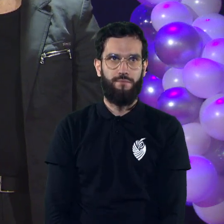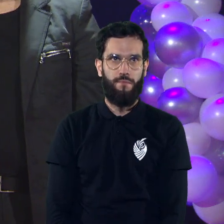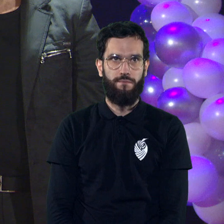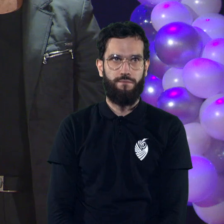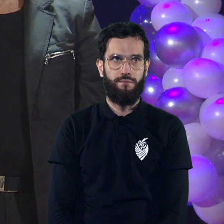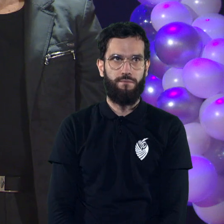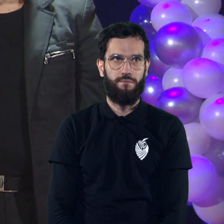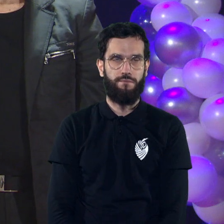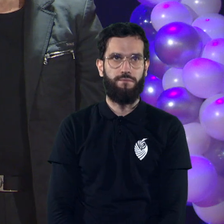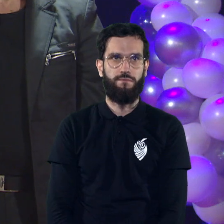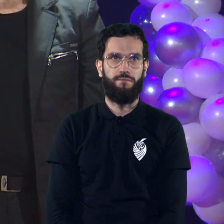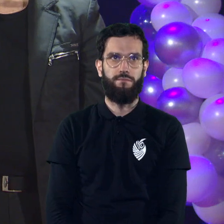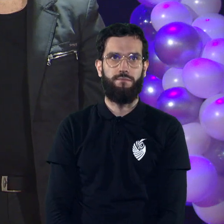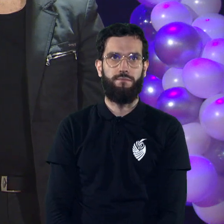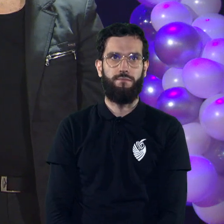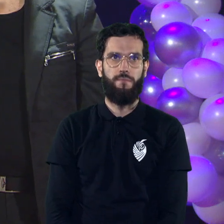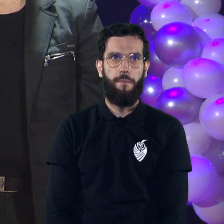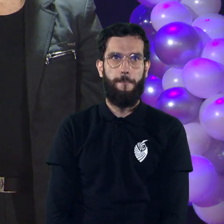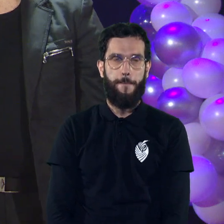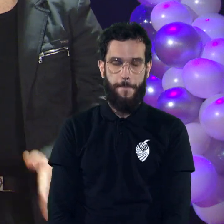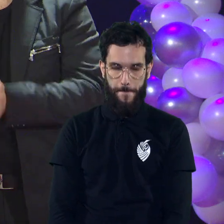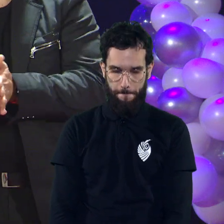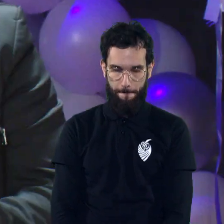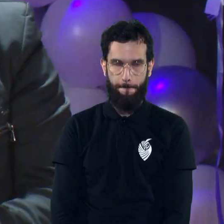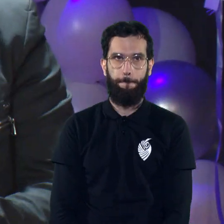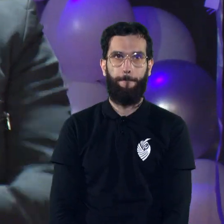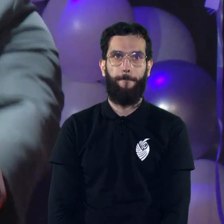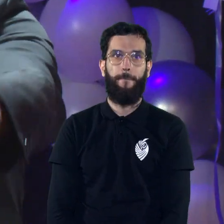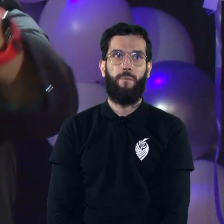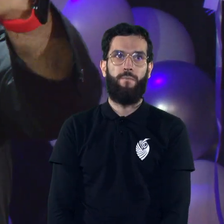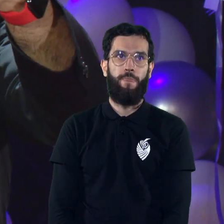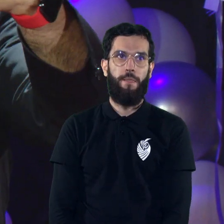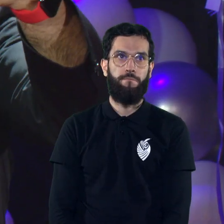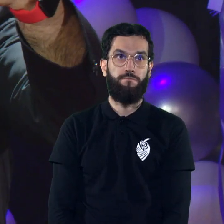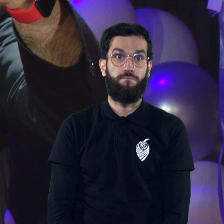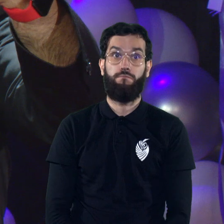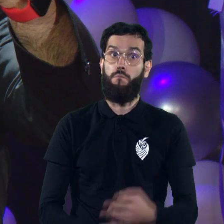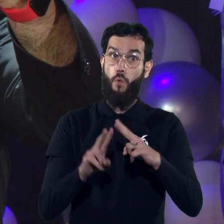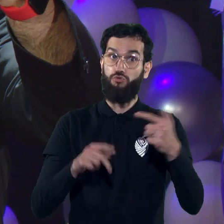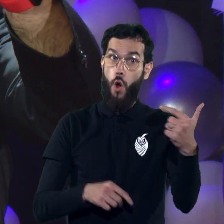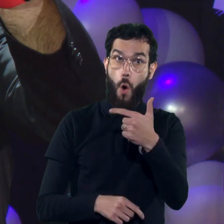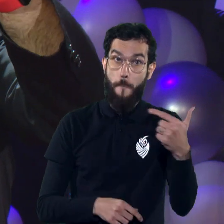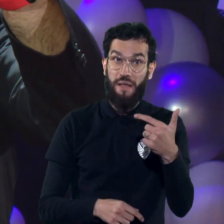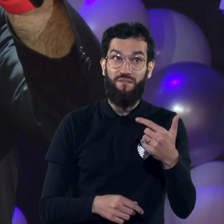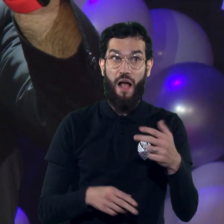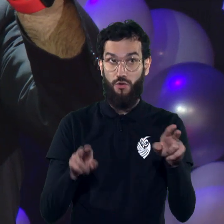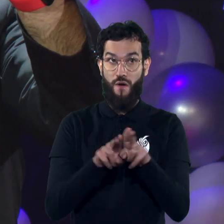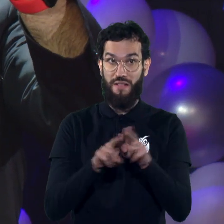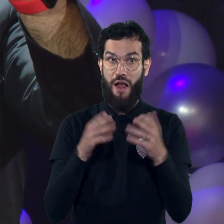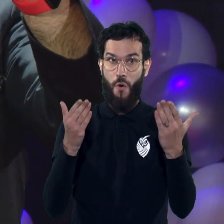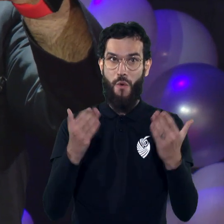obidva dvojice striedať navzájom. A keďže ruky máme dve, dá sa to robiť na obidvoch rukách.